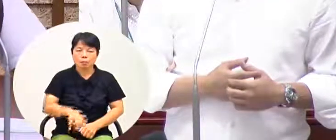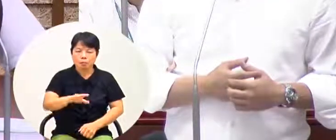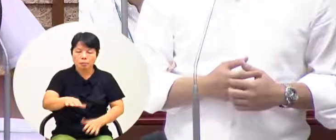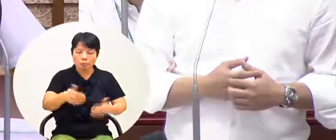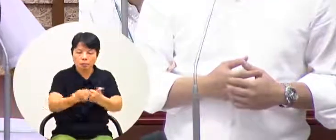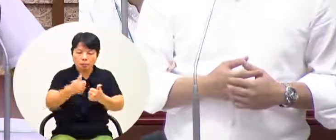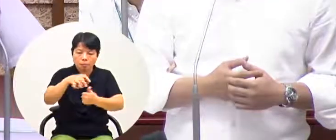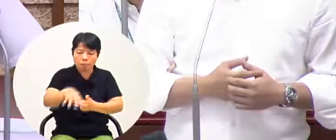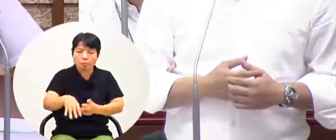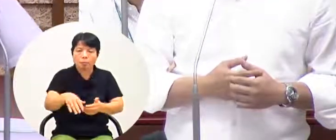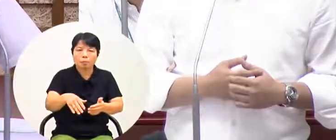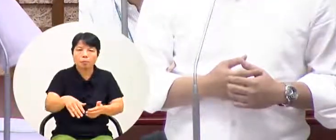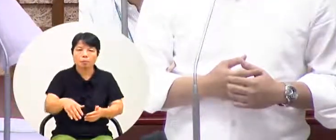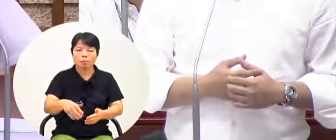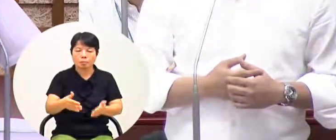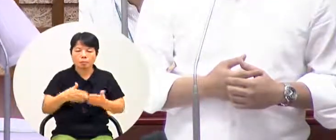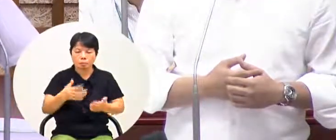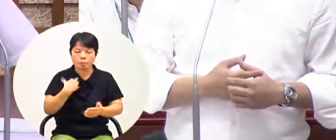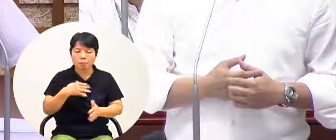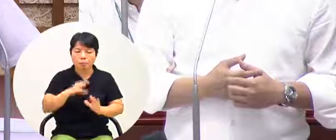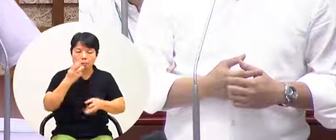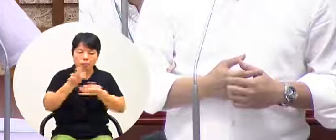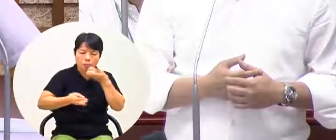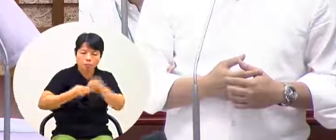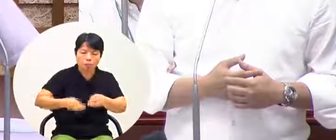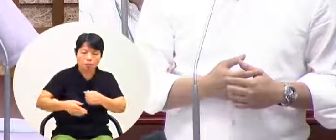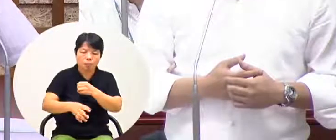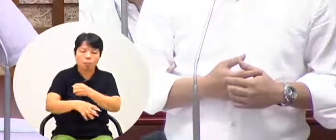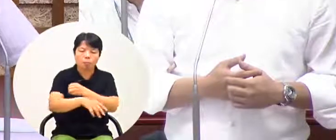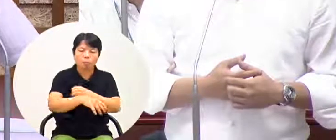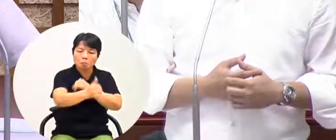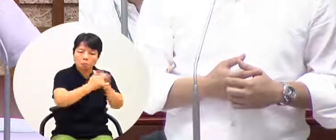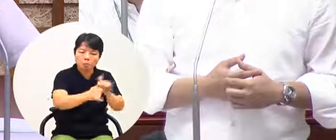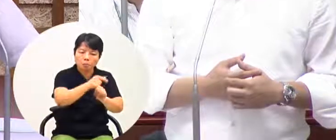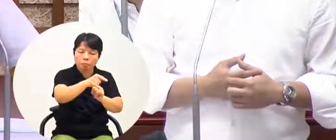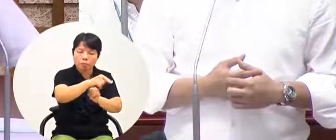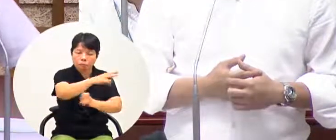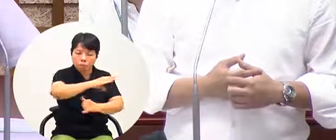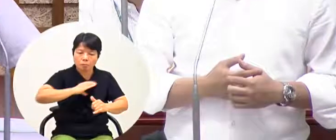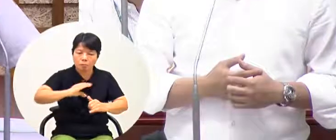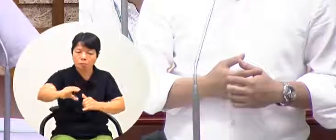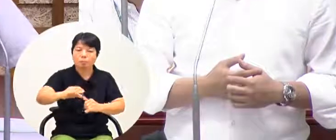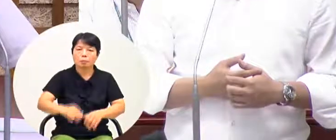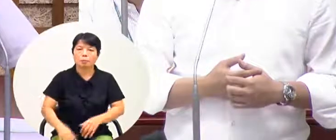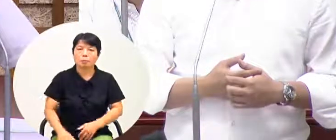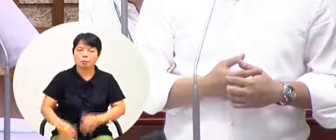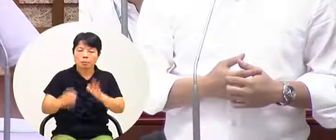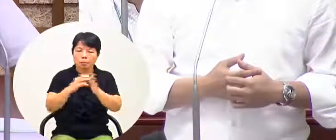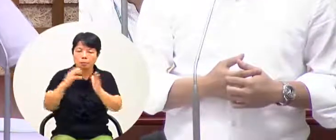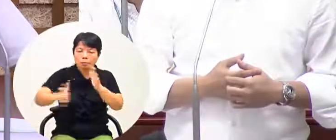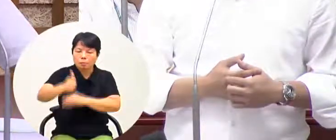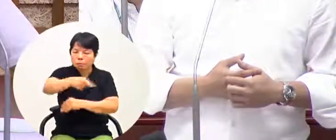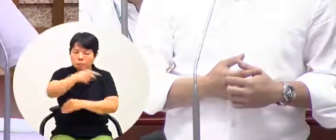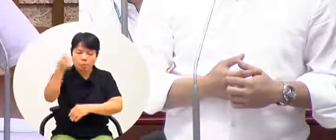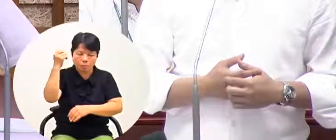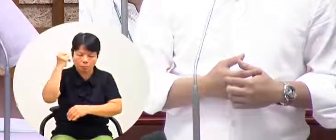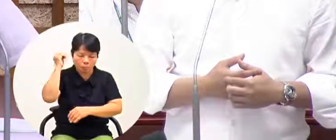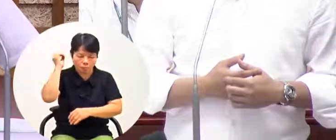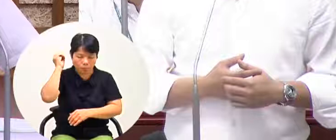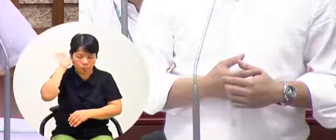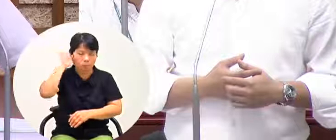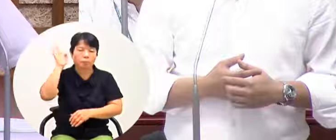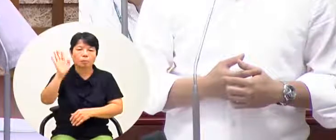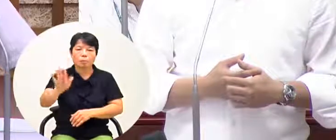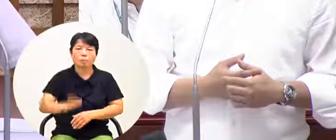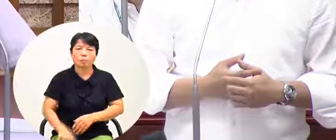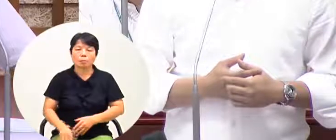述我们基层的百姓的心声，我在想说，局长你们也听到了，我在想说，既然未来的预算在今年度的预算在